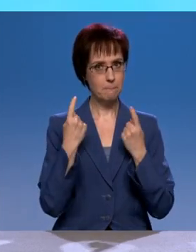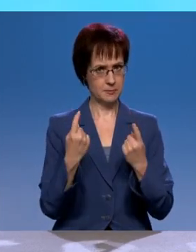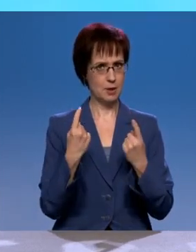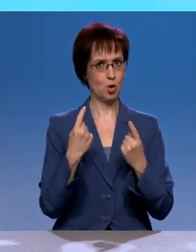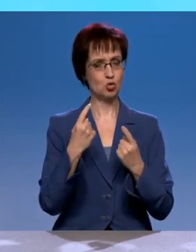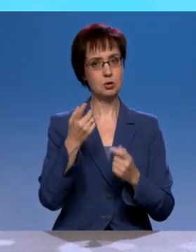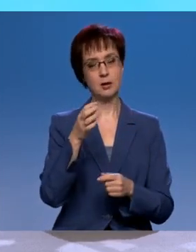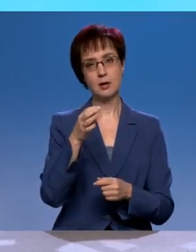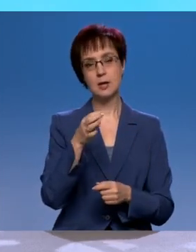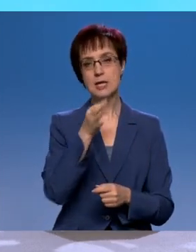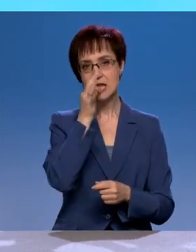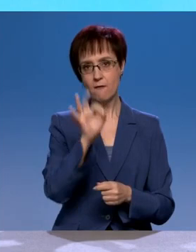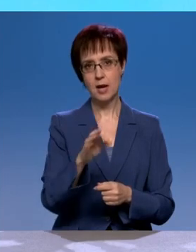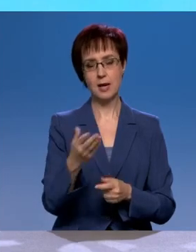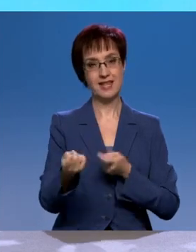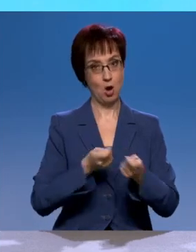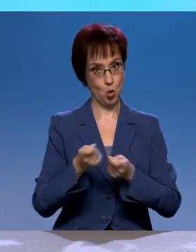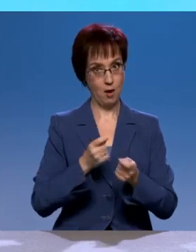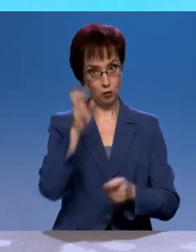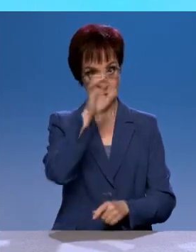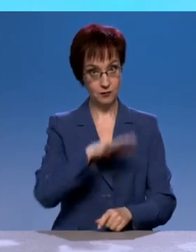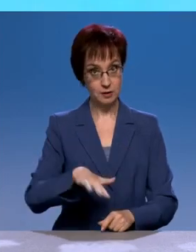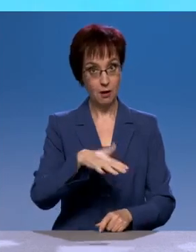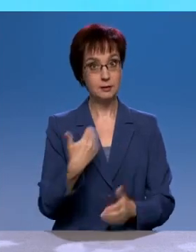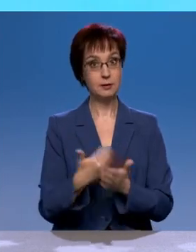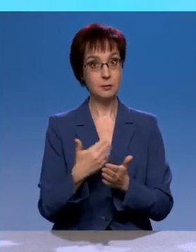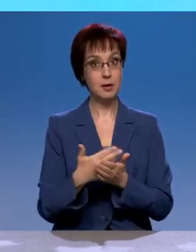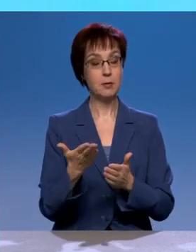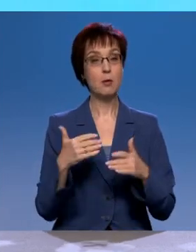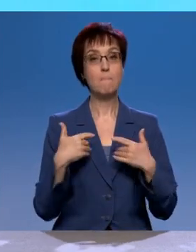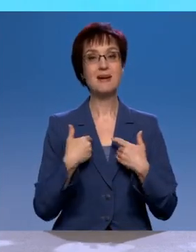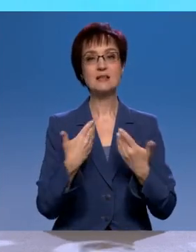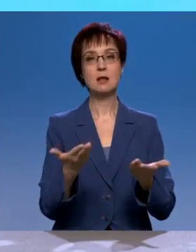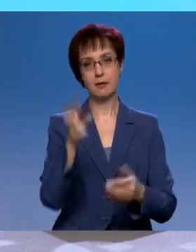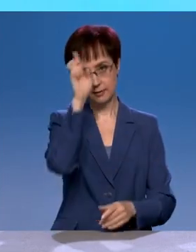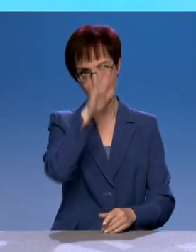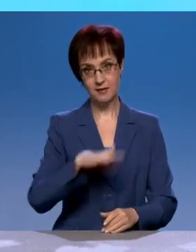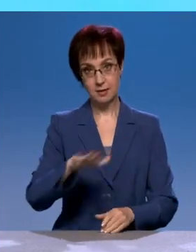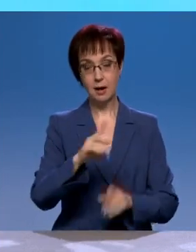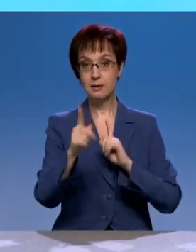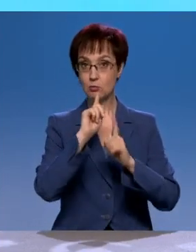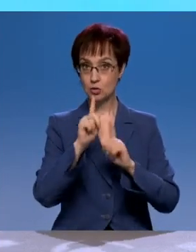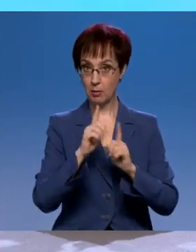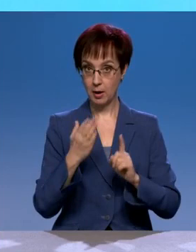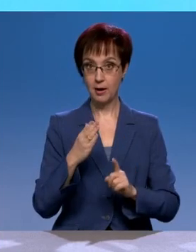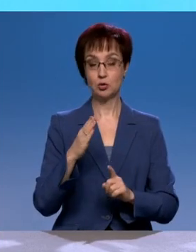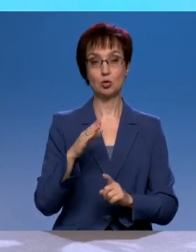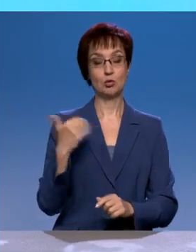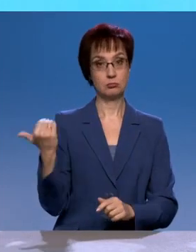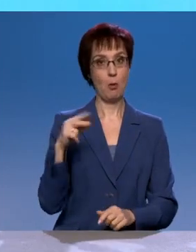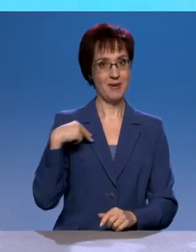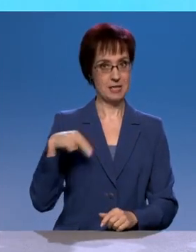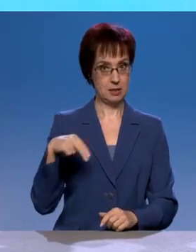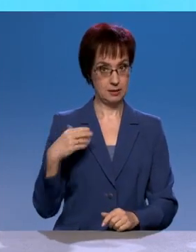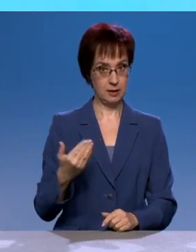послание Федеральному собранию нашего президента и главнокомандующему. Мы очень внимательно все это слушаем, естественно, готовимся это вместе с вами вечером